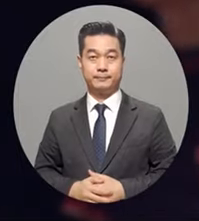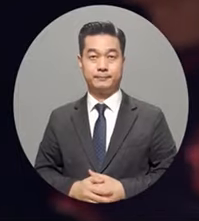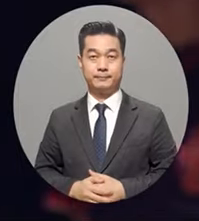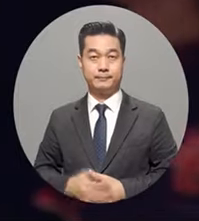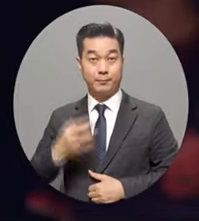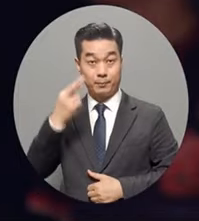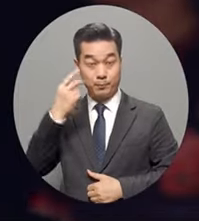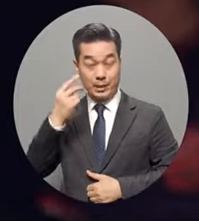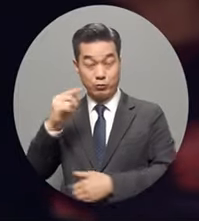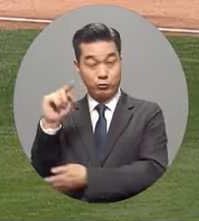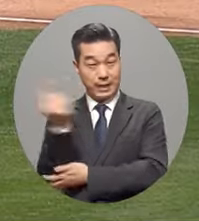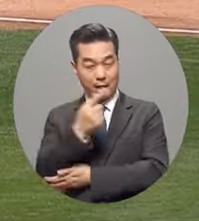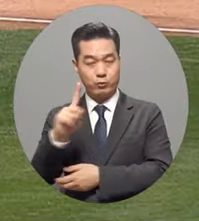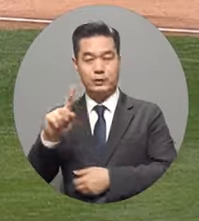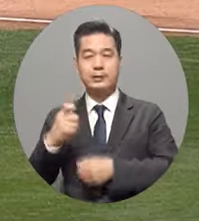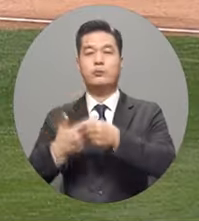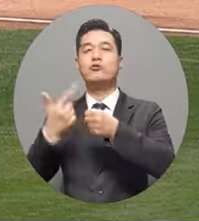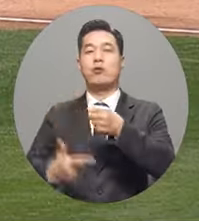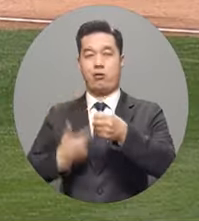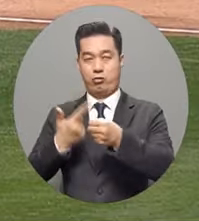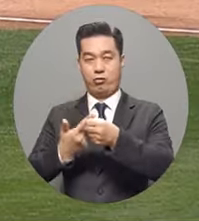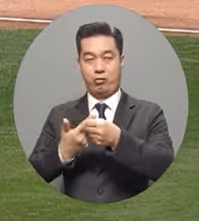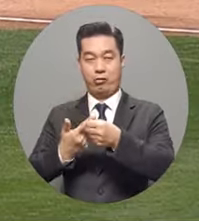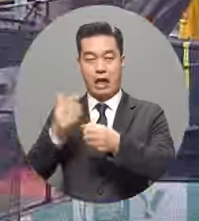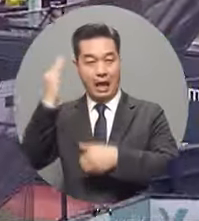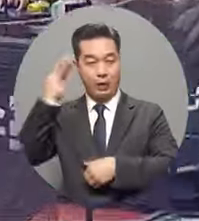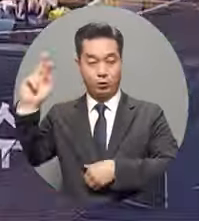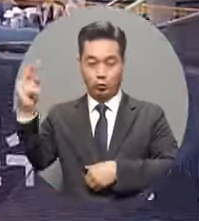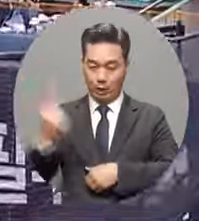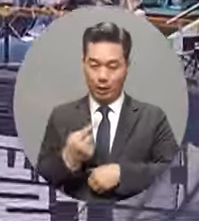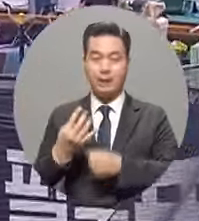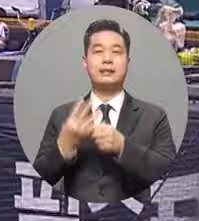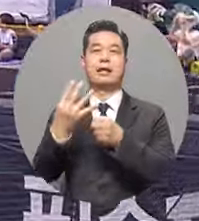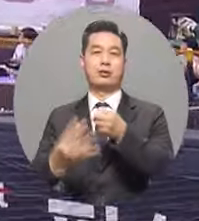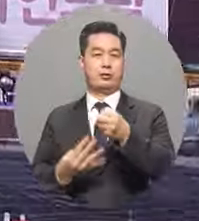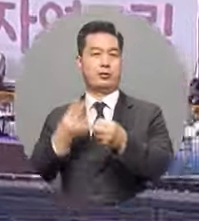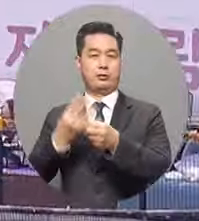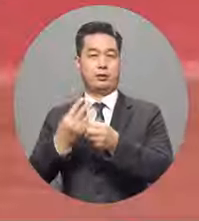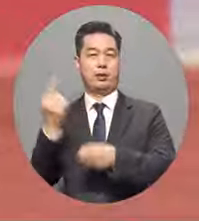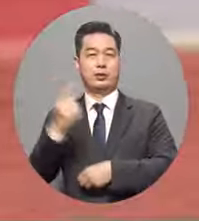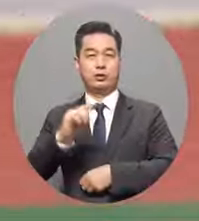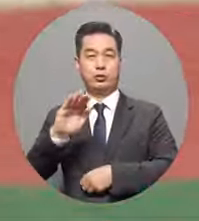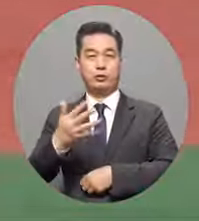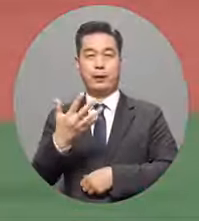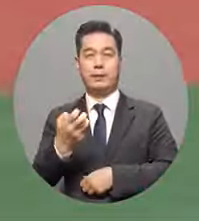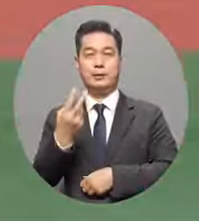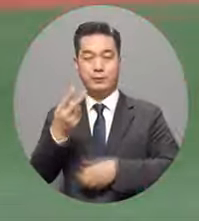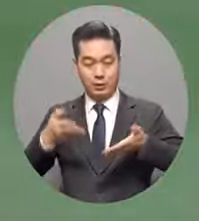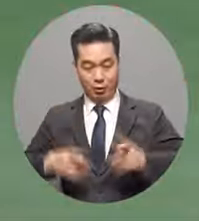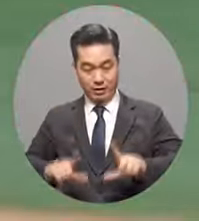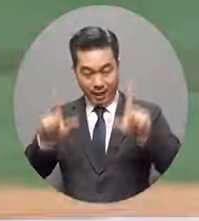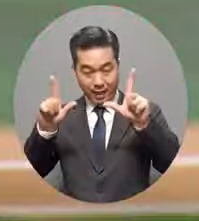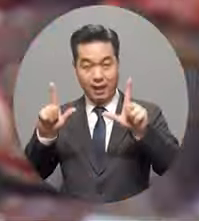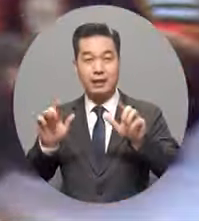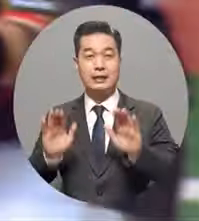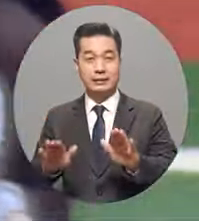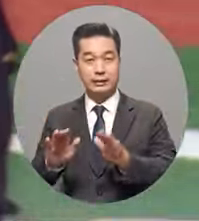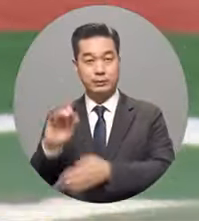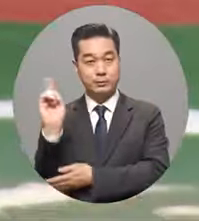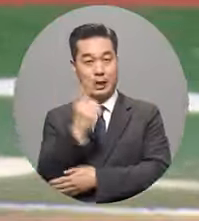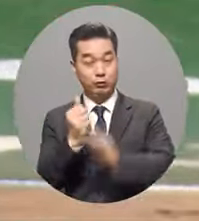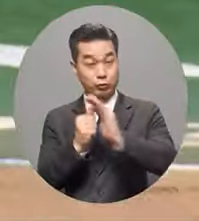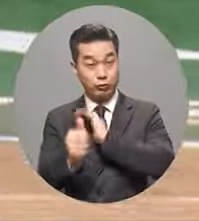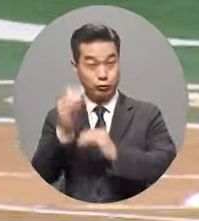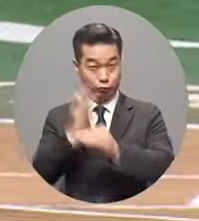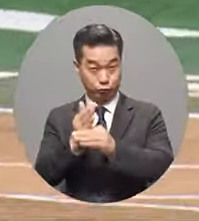미국 무대 16년을 거쳐 벌써 KBO 리그 4년 차. 1982년생 현역 최고참인 추신수는